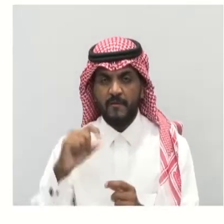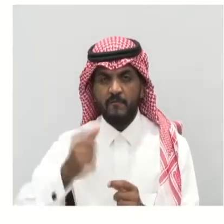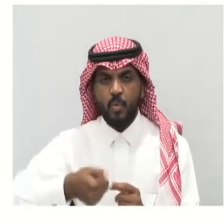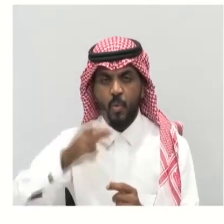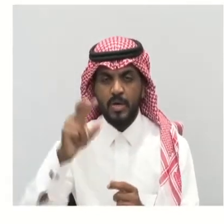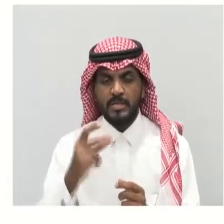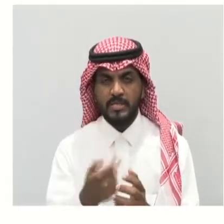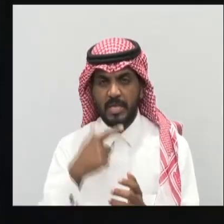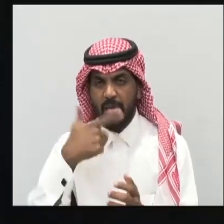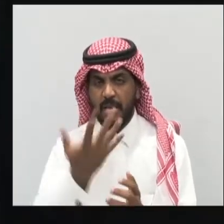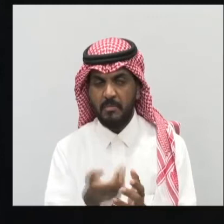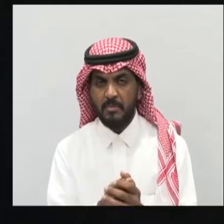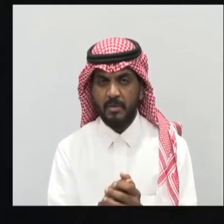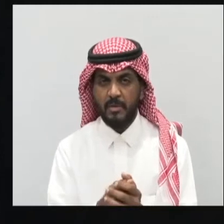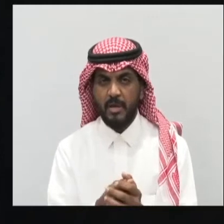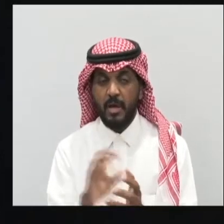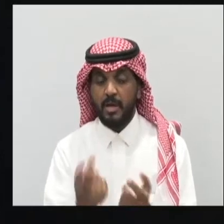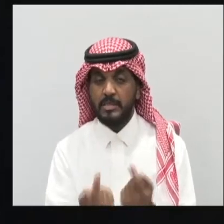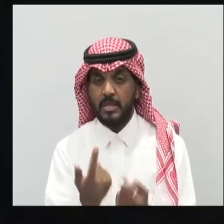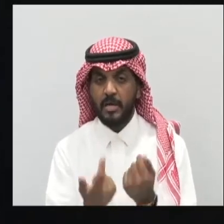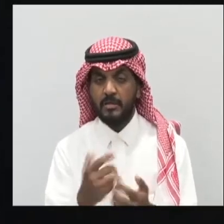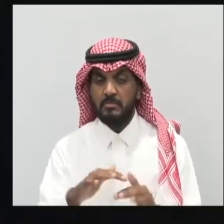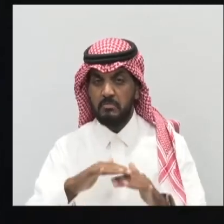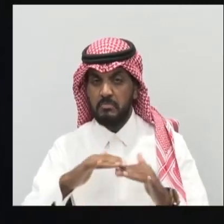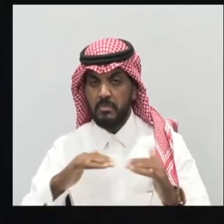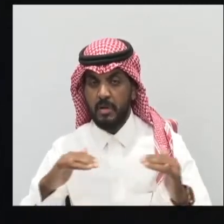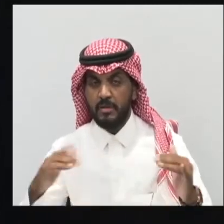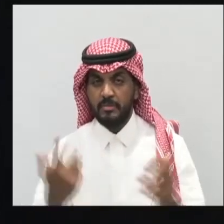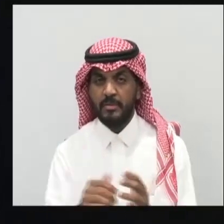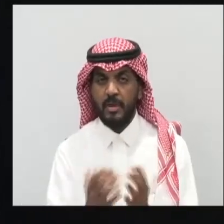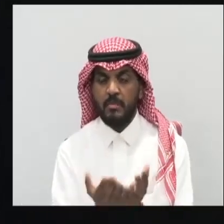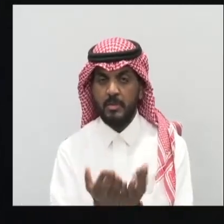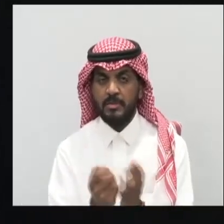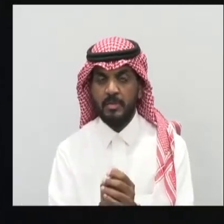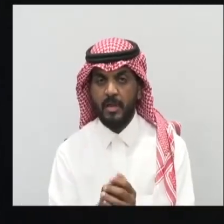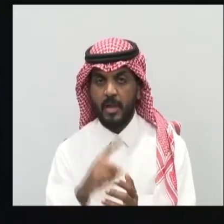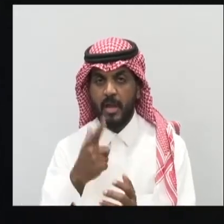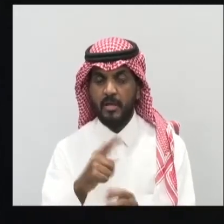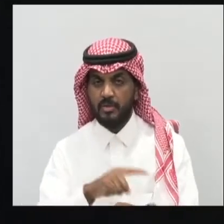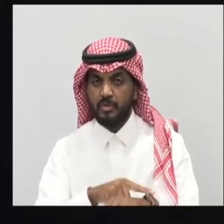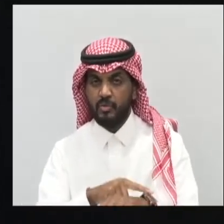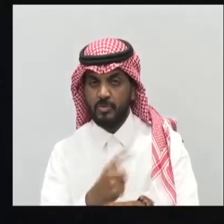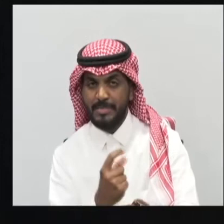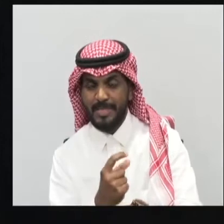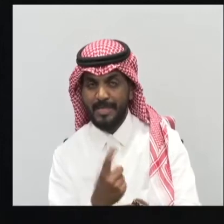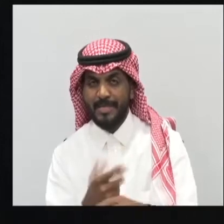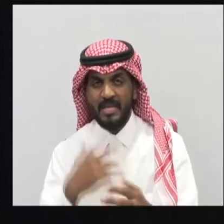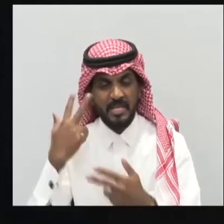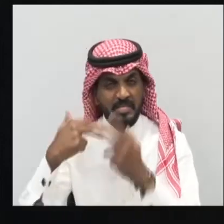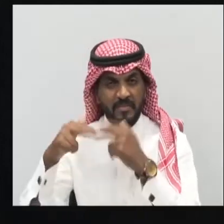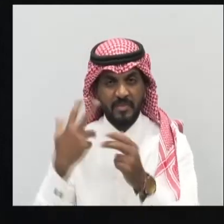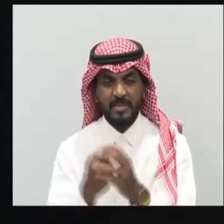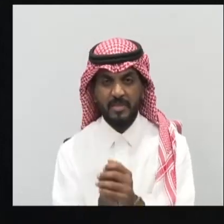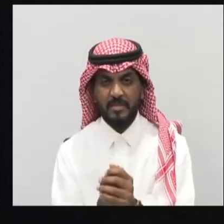فواز اقترح أن يقومون بزراعة ساحة المدرسة. الآن صغاري سأعطيكم دقيقة للتفكير، ما